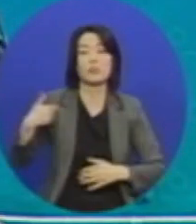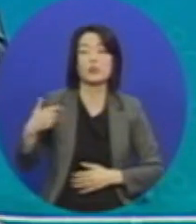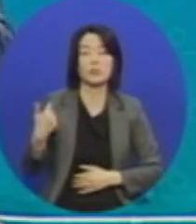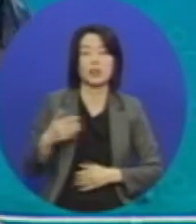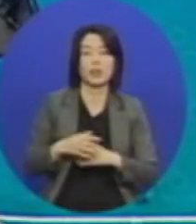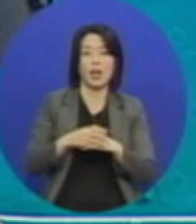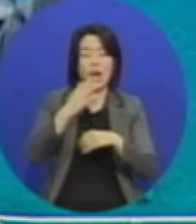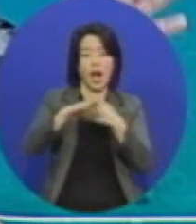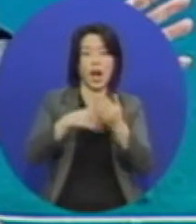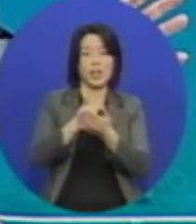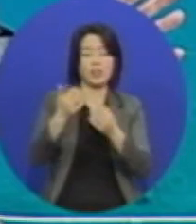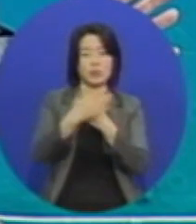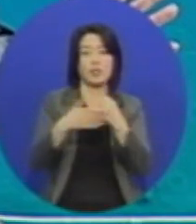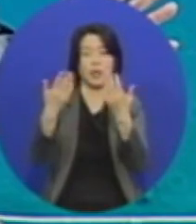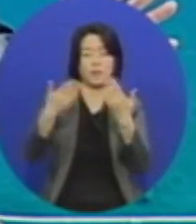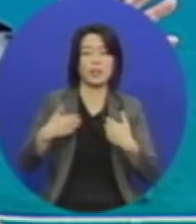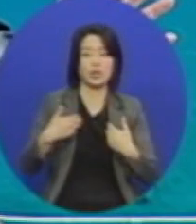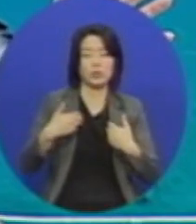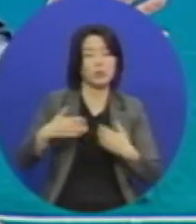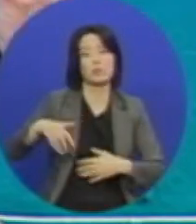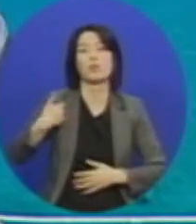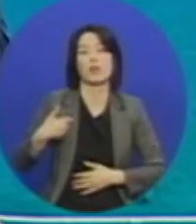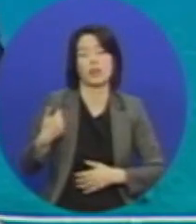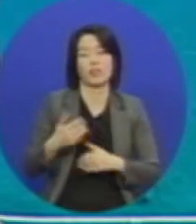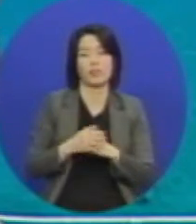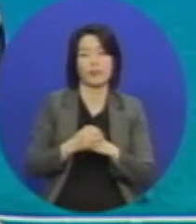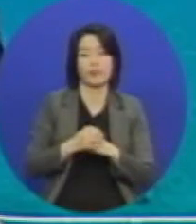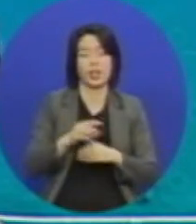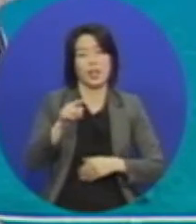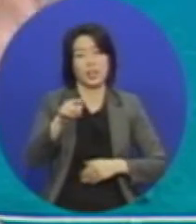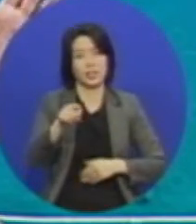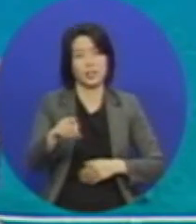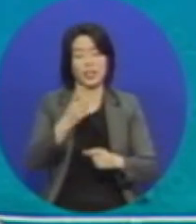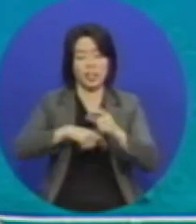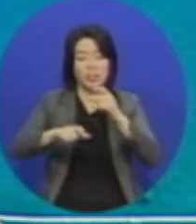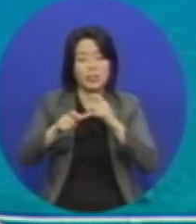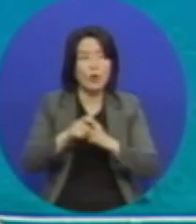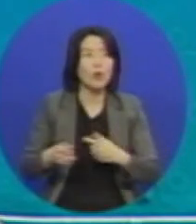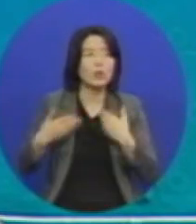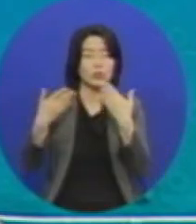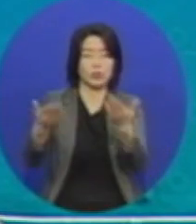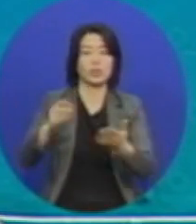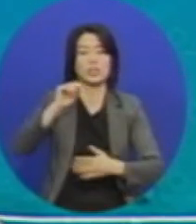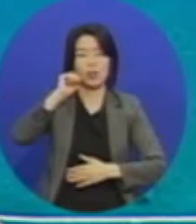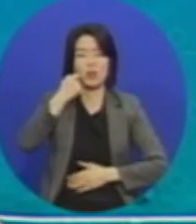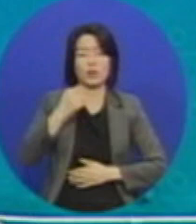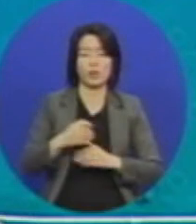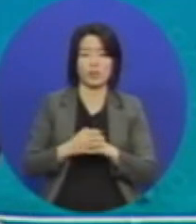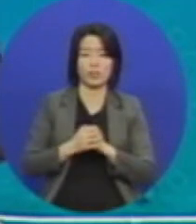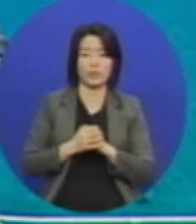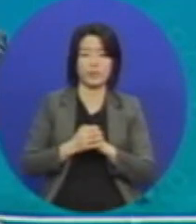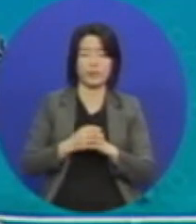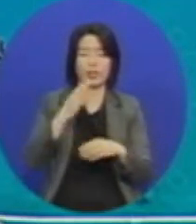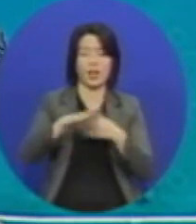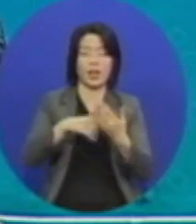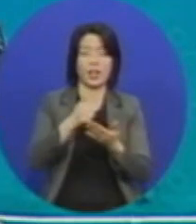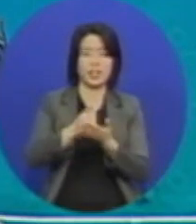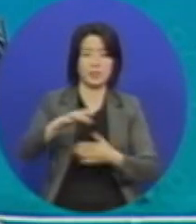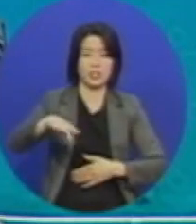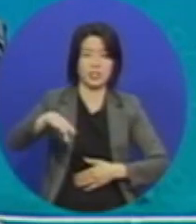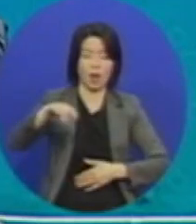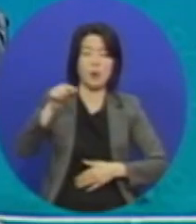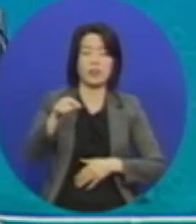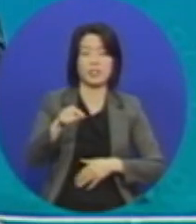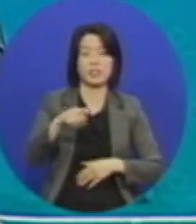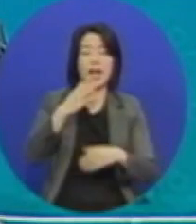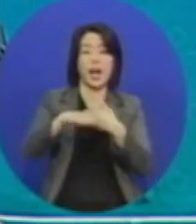은혜를 받아도 고뇌를 모르는 사람입니다 하나님이 그에게 더 주실 수가 없어요 하나님이 첫 것을 하나님